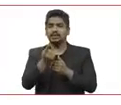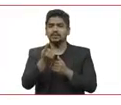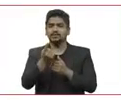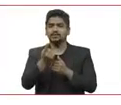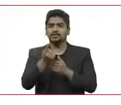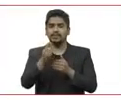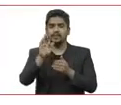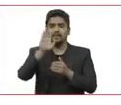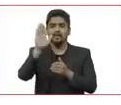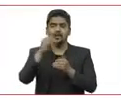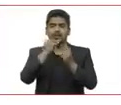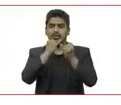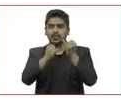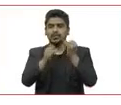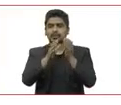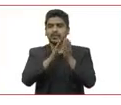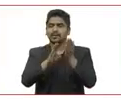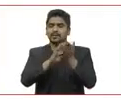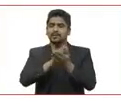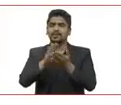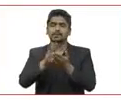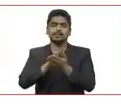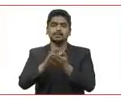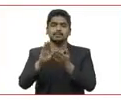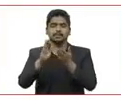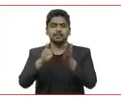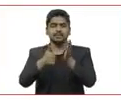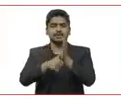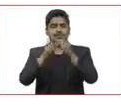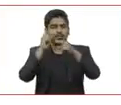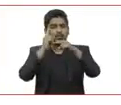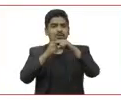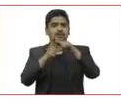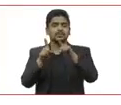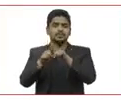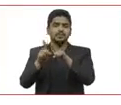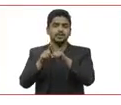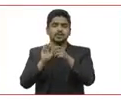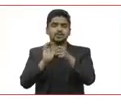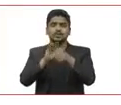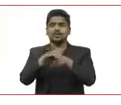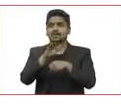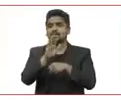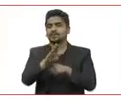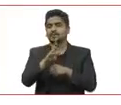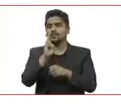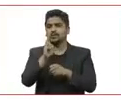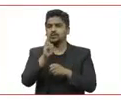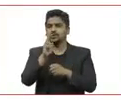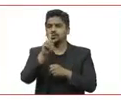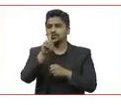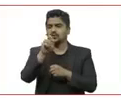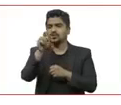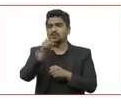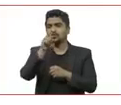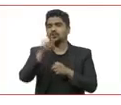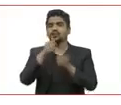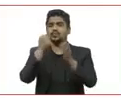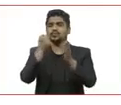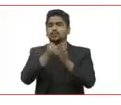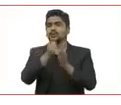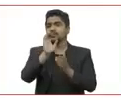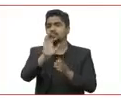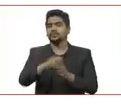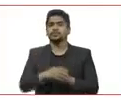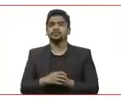यो फागुनको अन्तबाट बिस्तारै टेस्ट पोजिटिभिटी पनि एकदमै बढ्दै गएको छ र यो अहिले झन्डै 10% को हाराहारीमा